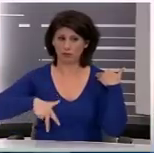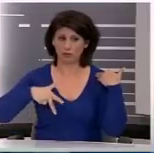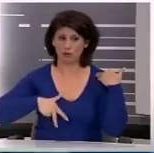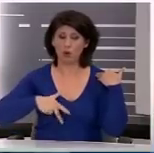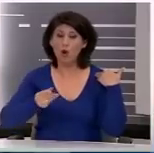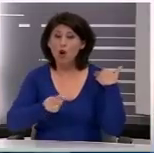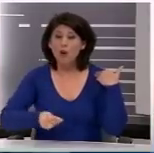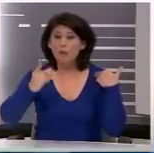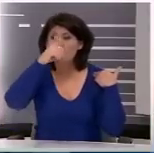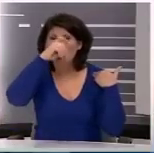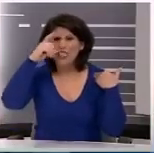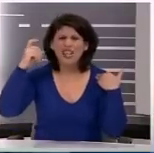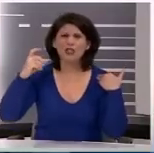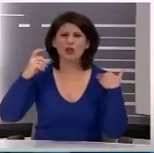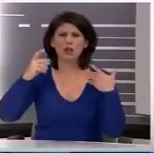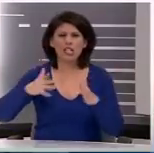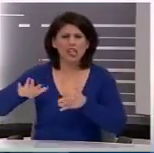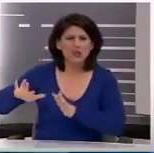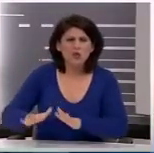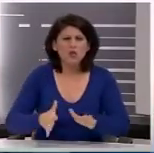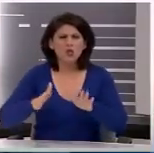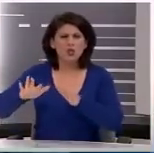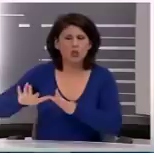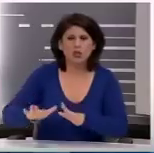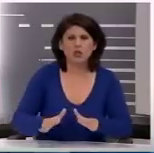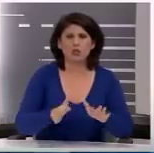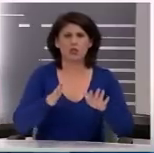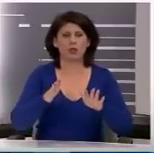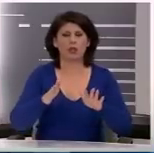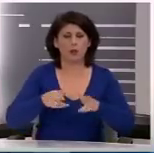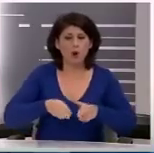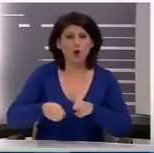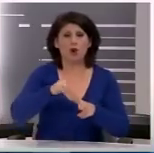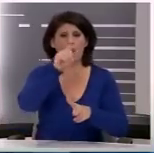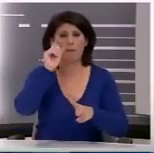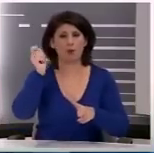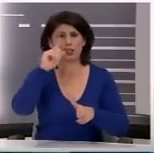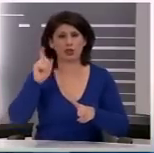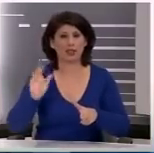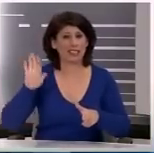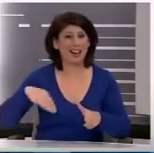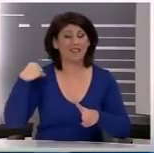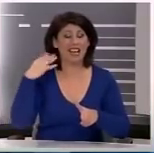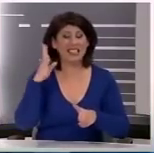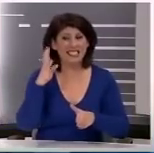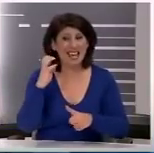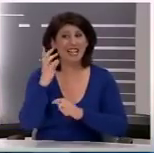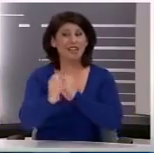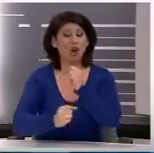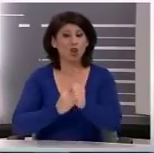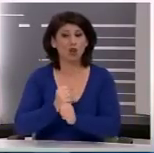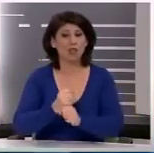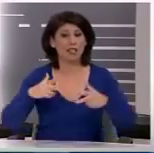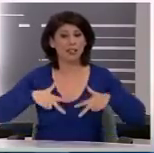την πιο δύσκολη και θυελλώδη πορεία της πολιτικής ζωής τα τελευταία 40 χρόνια. Μια κυβέρνηση που προσπαθούσε